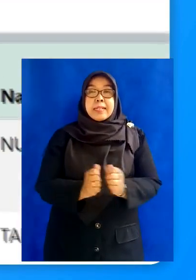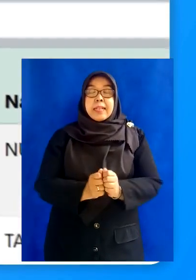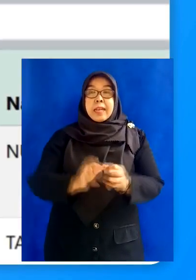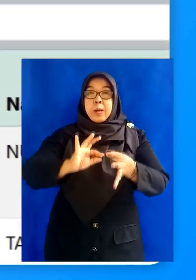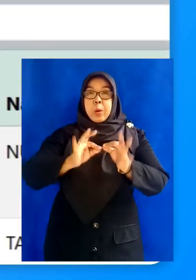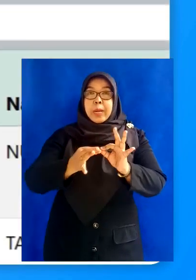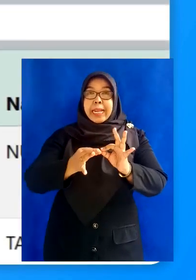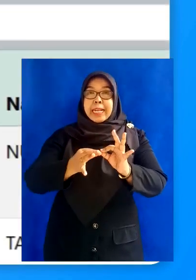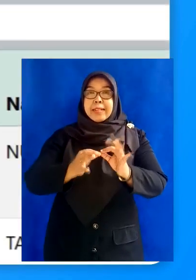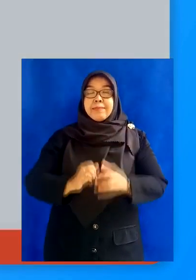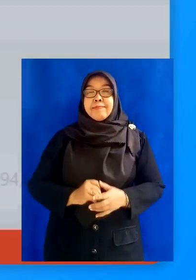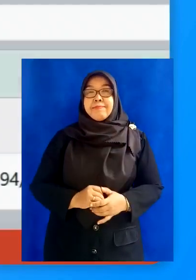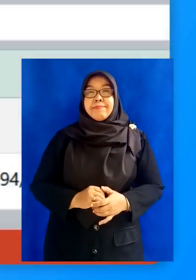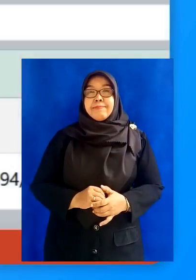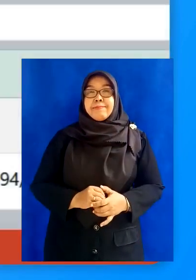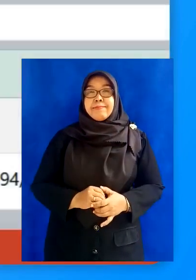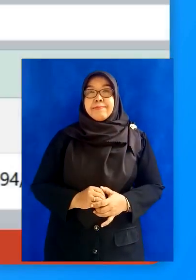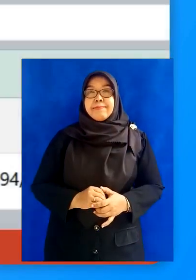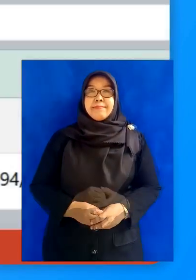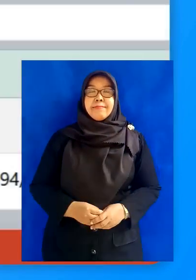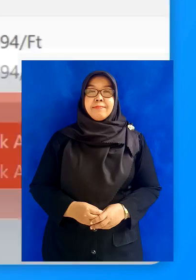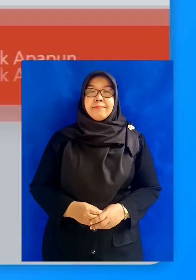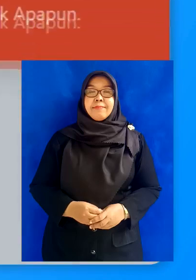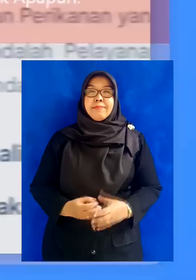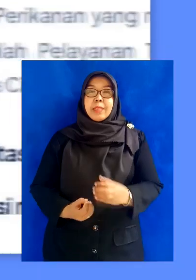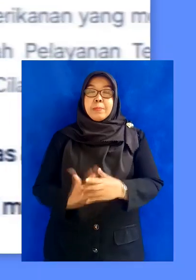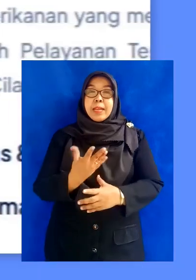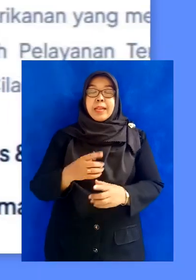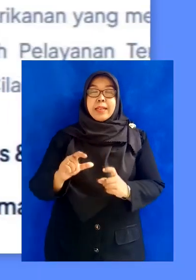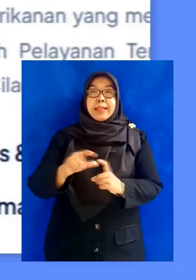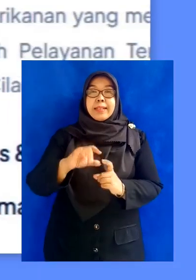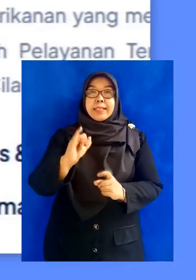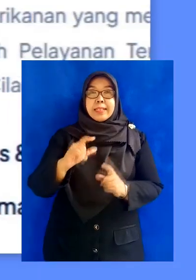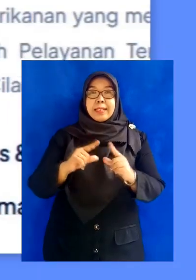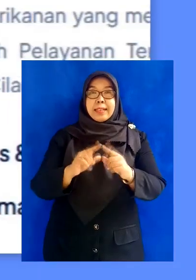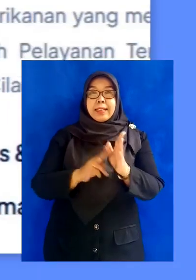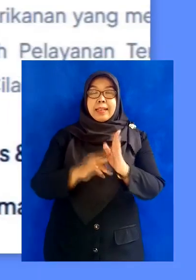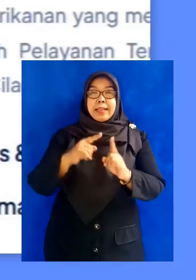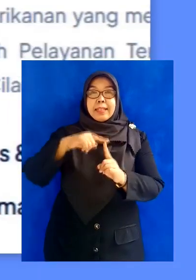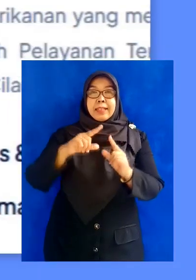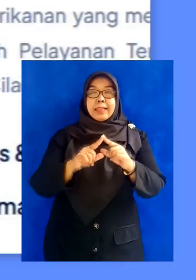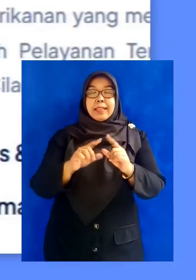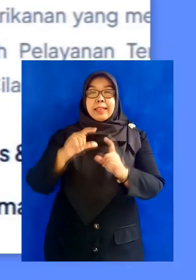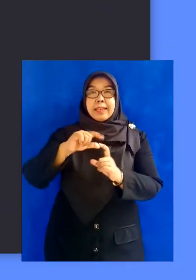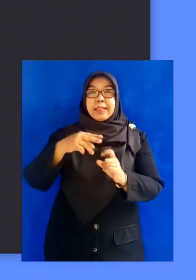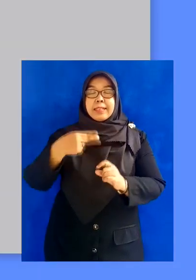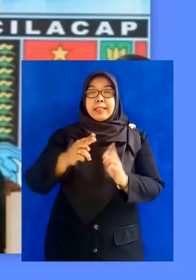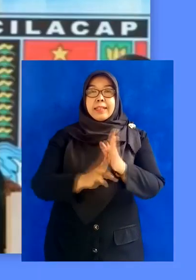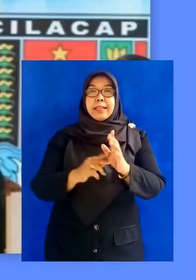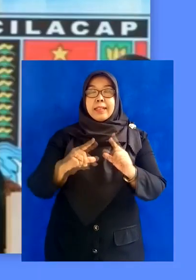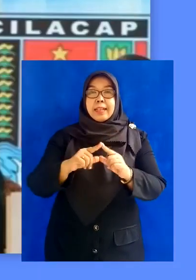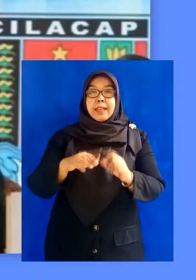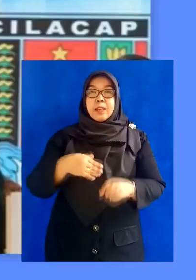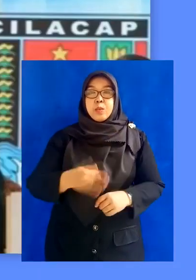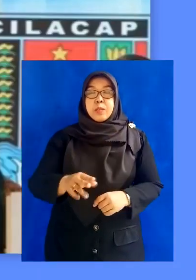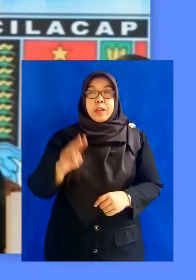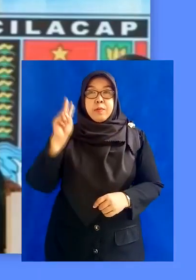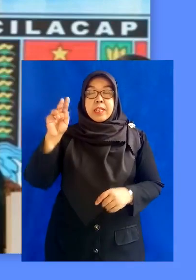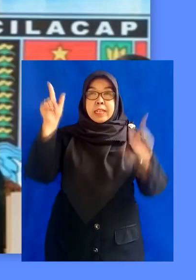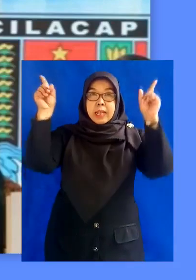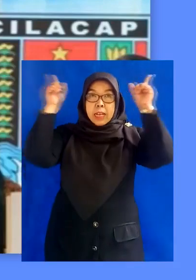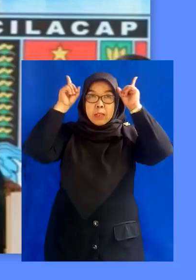tracking progress pelayanan yang diajukan. Pengembangan Si Antasena sudah dilakukan dalam versi Android.